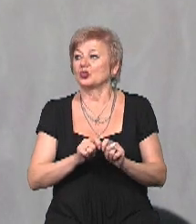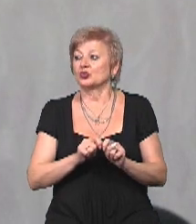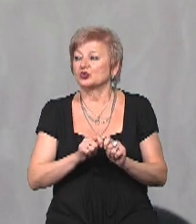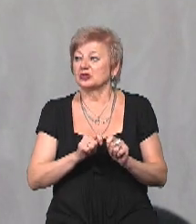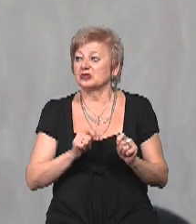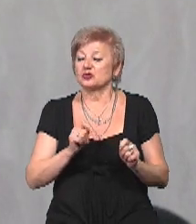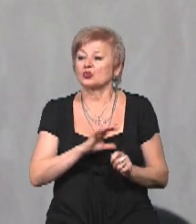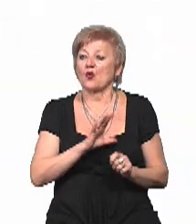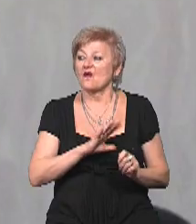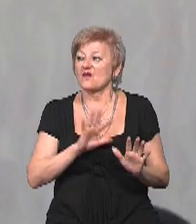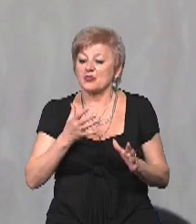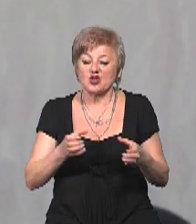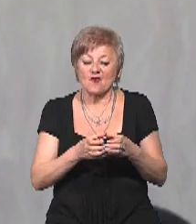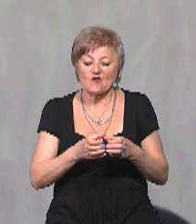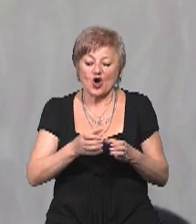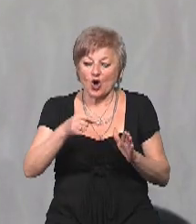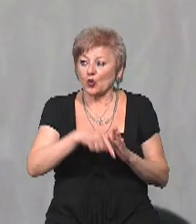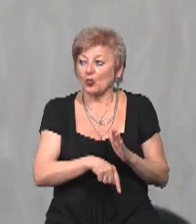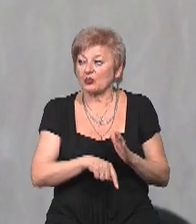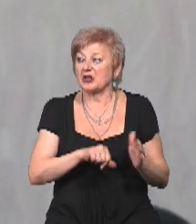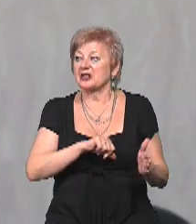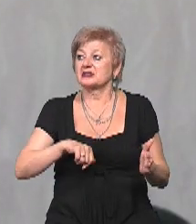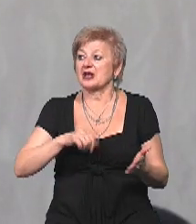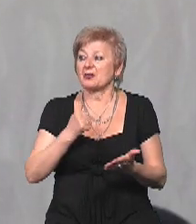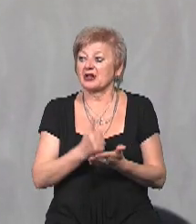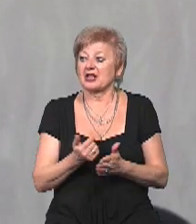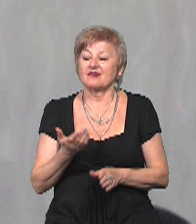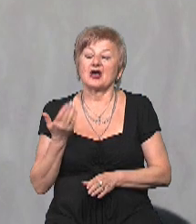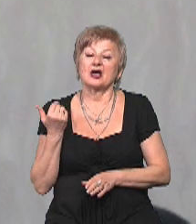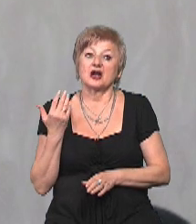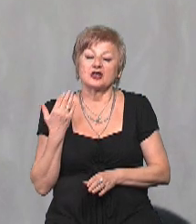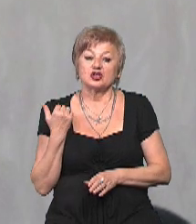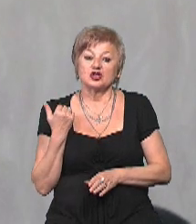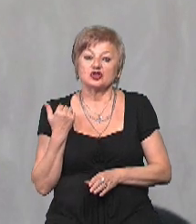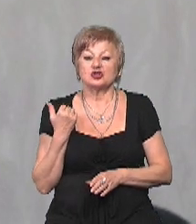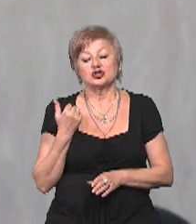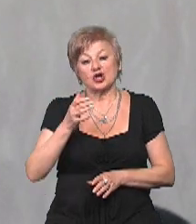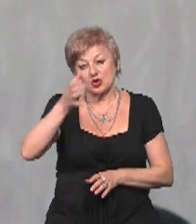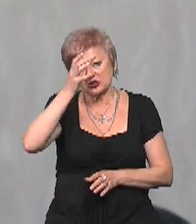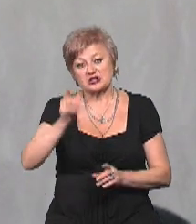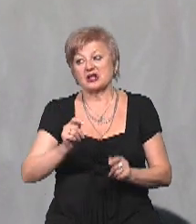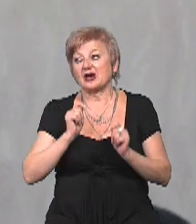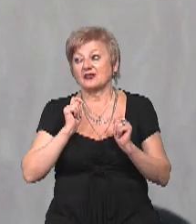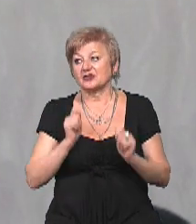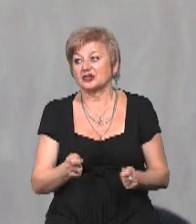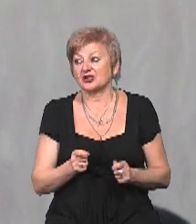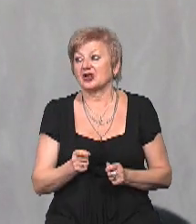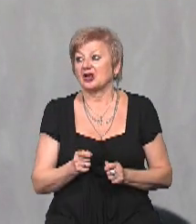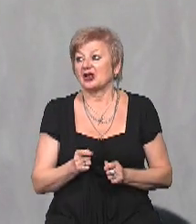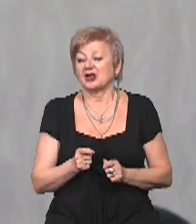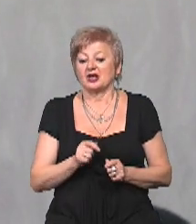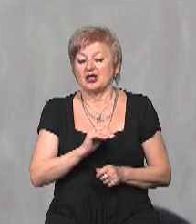може спілкуватися в групі. Саме головне, раніше ми давали знання, просто в голівоньку вкладали